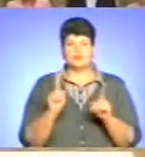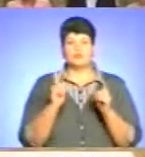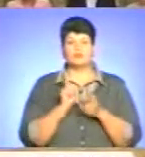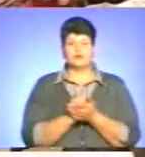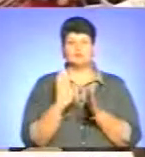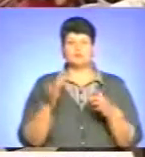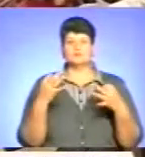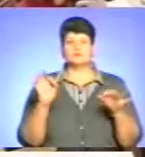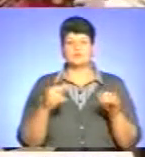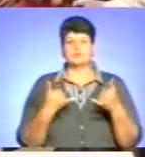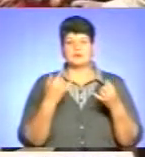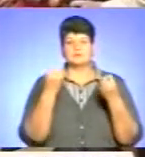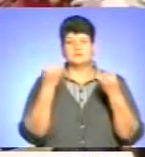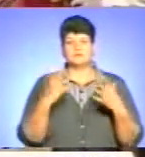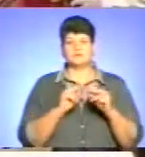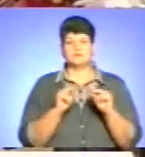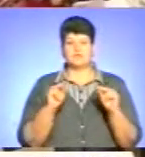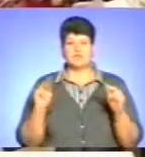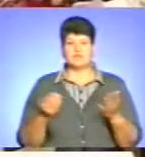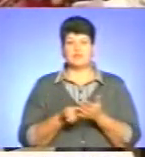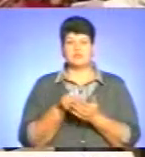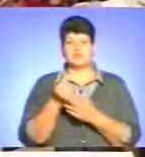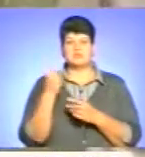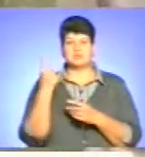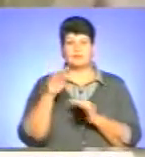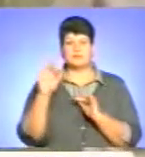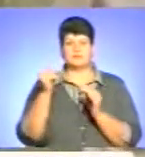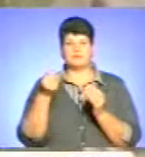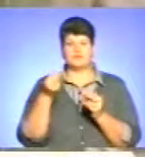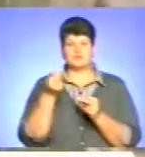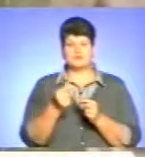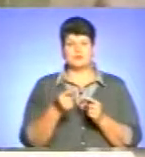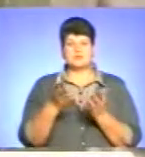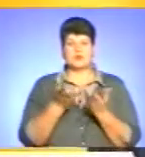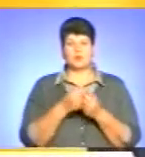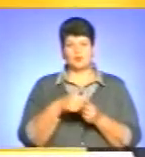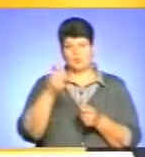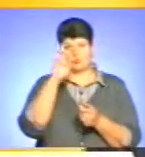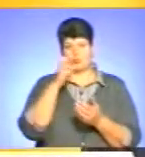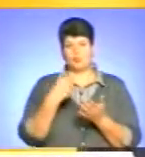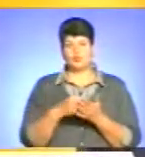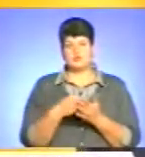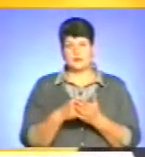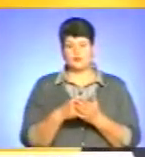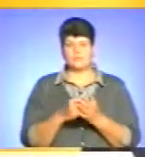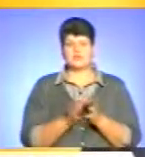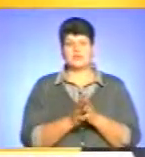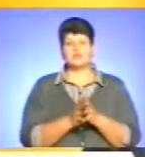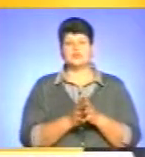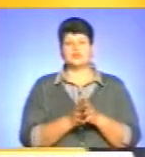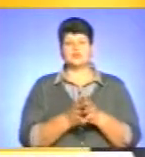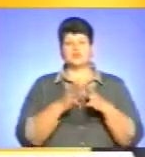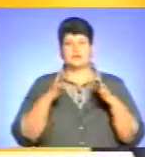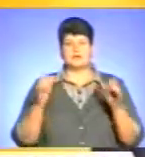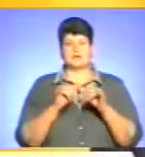доручив розглянути можливість виплати першого іпотечного внеску для освітян за рахунок бюджету. Шире розвити цю